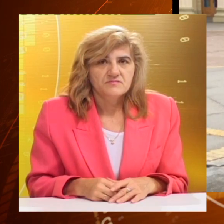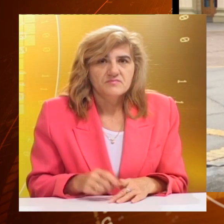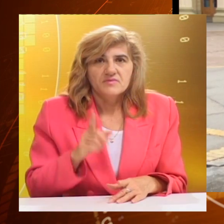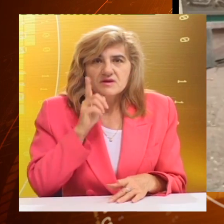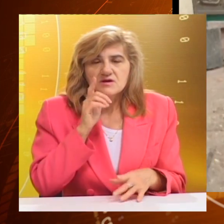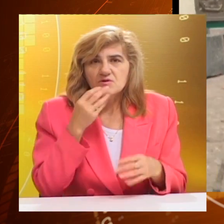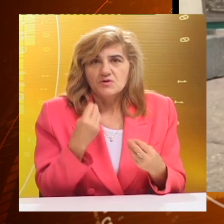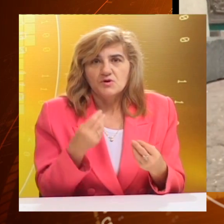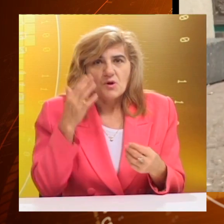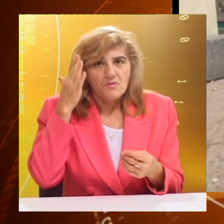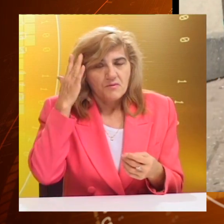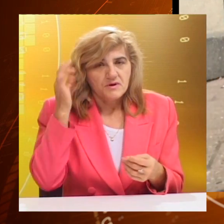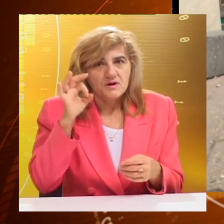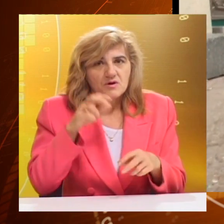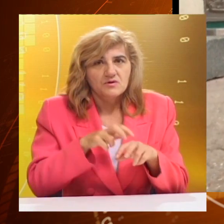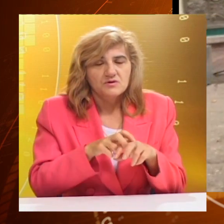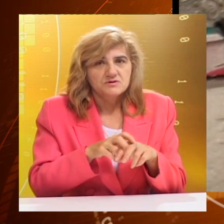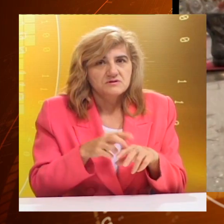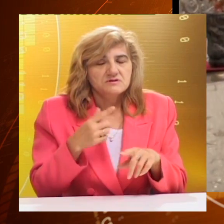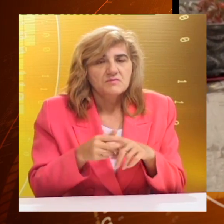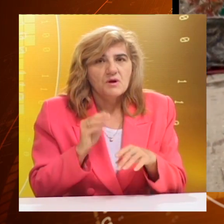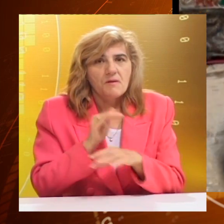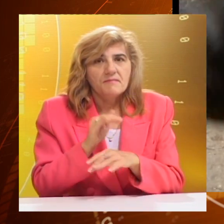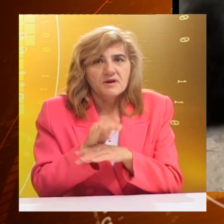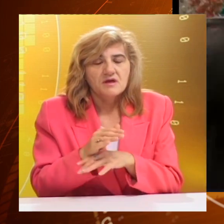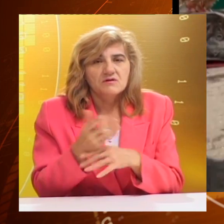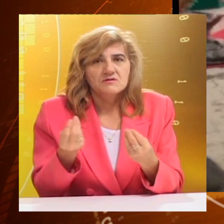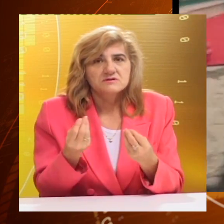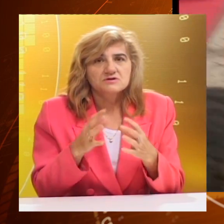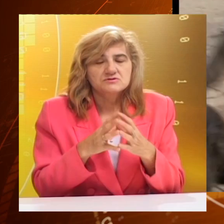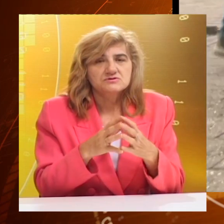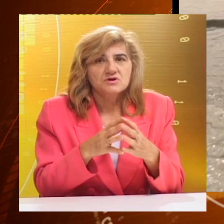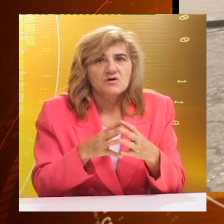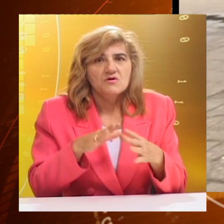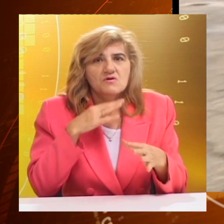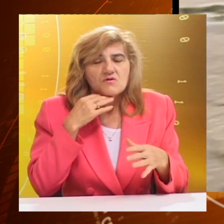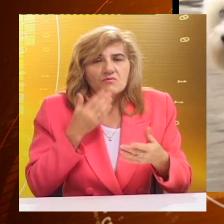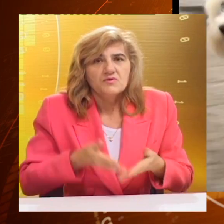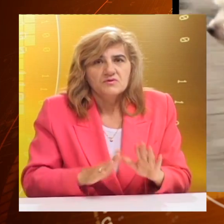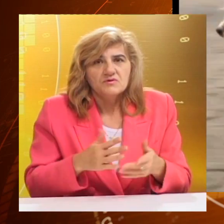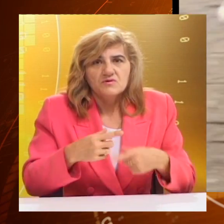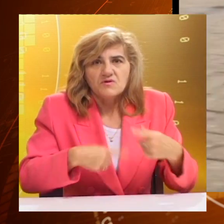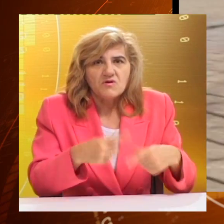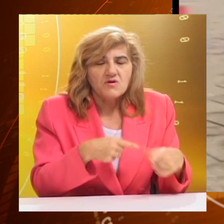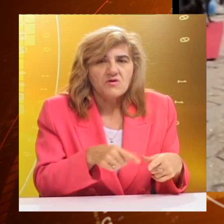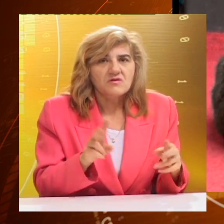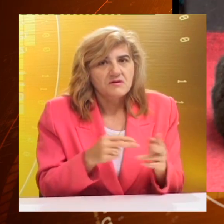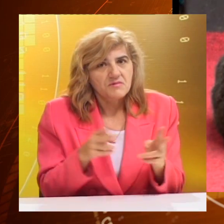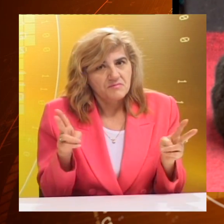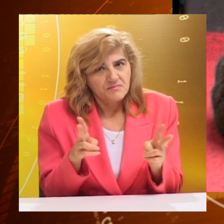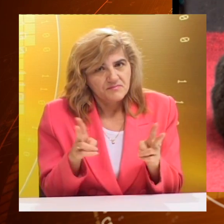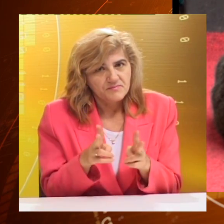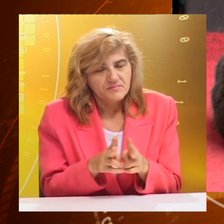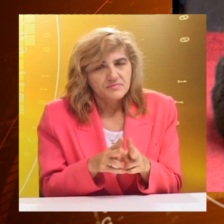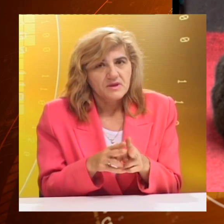kerovi mačke. Najadekvatnija briga o životinjama ogleda se u prevenciji prekomernog razmnožavanja. Ovakvo razmnožavanje može se svesti na